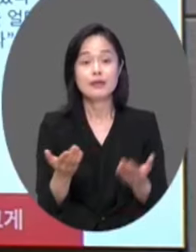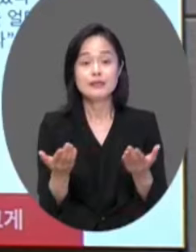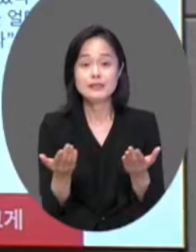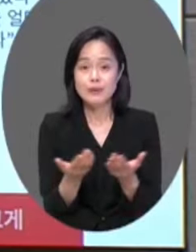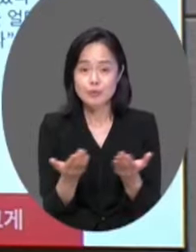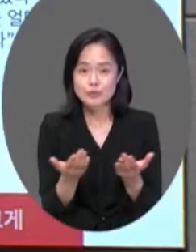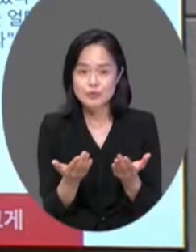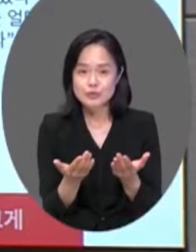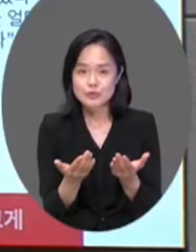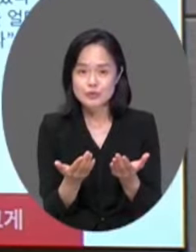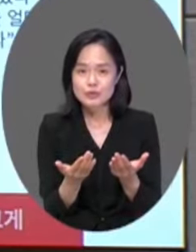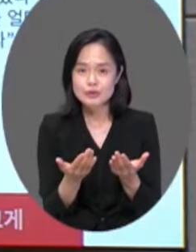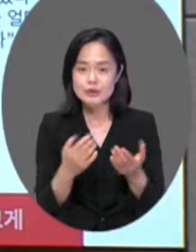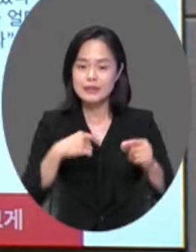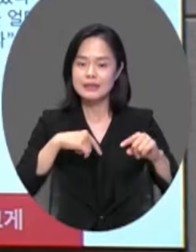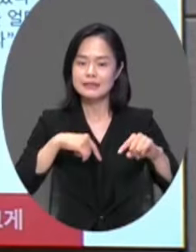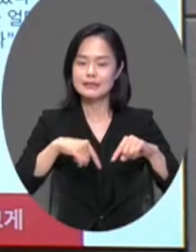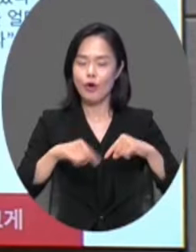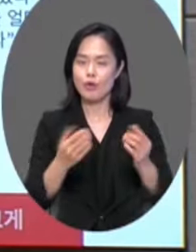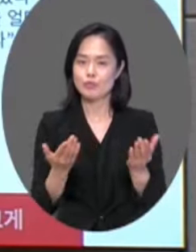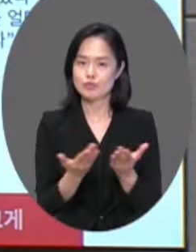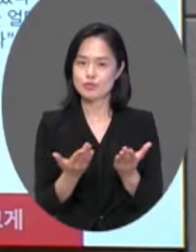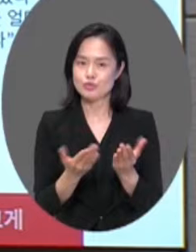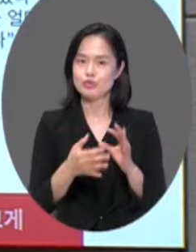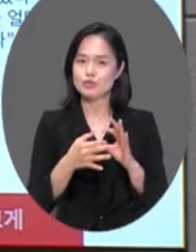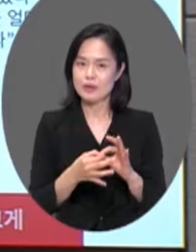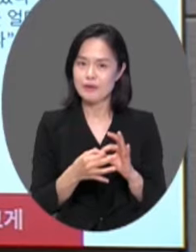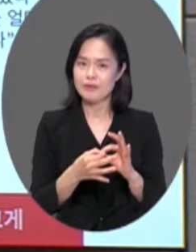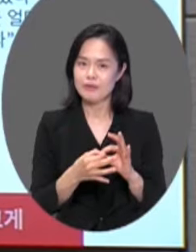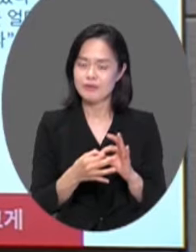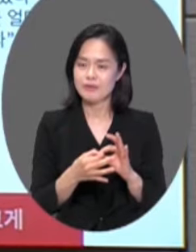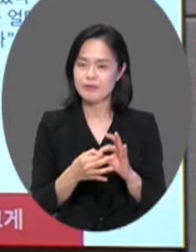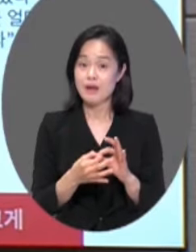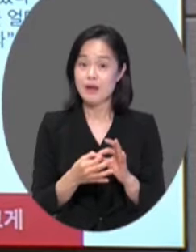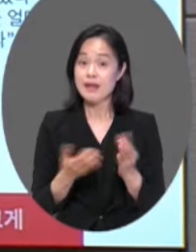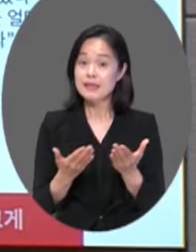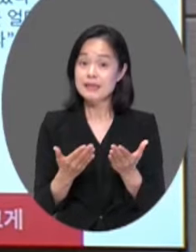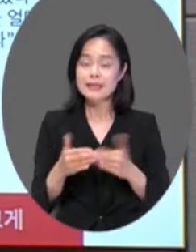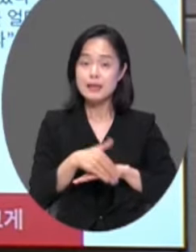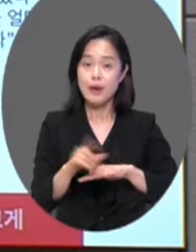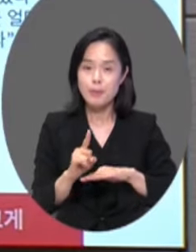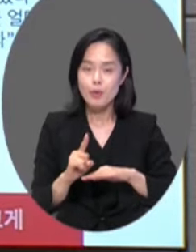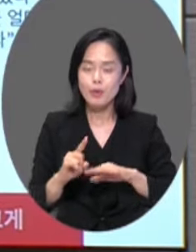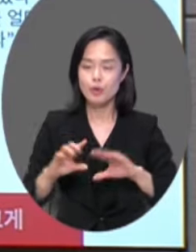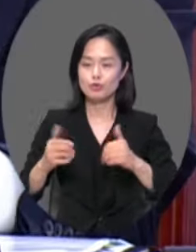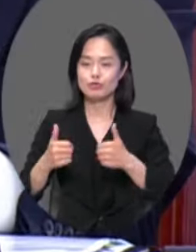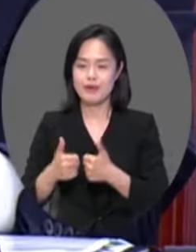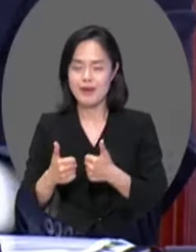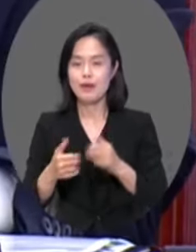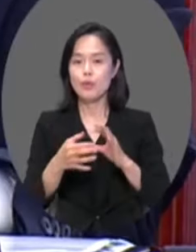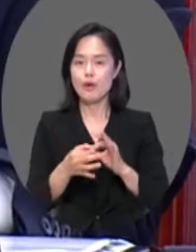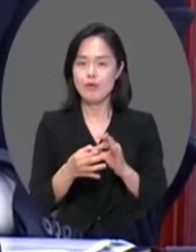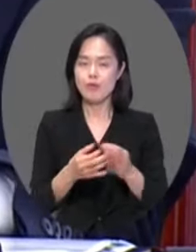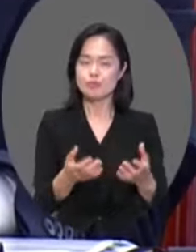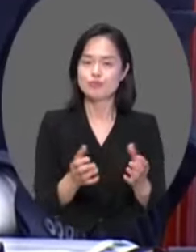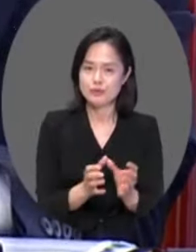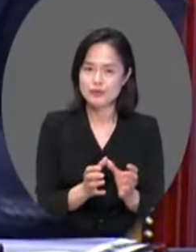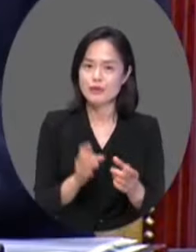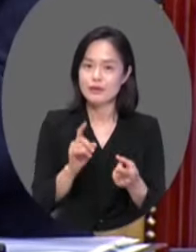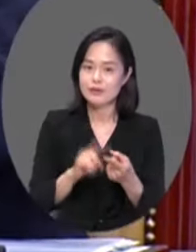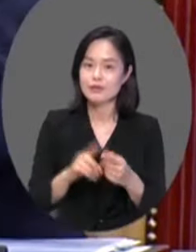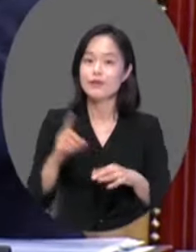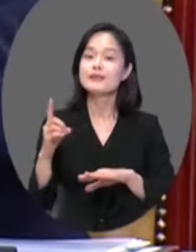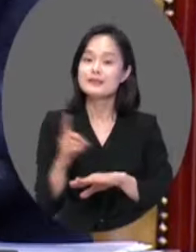구체적으로 뭐 하겠다보다 국회와 관련 부처를 설득하여 디지털 시대의 코바코의 위상을 확립하겠다고 하셨는데 노무현도